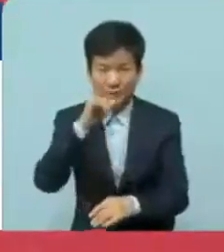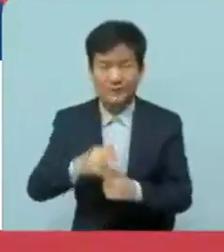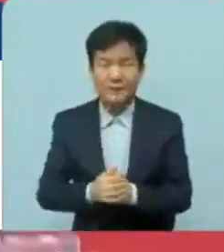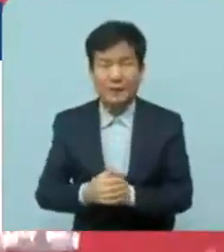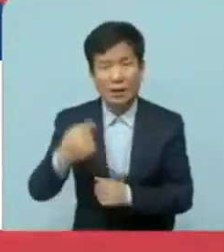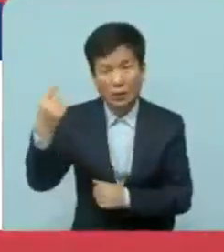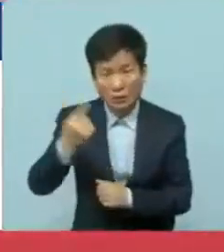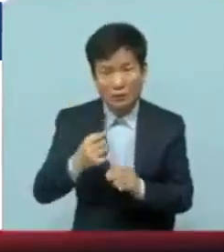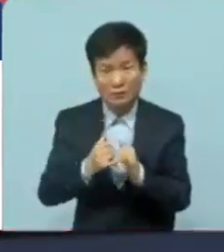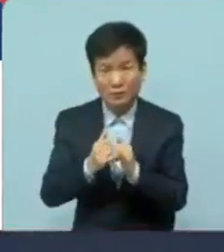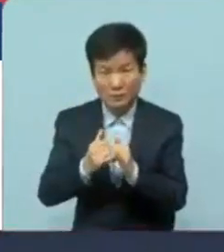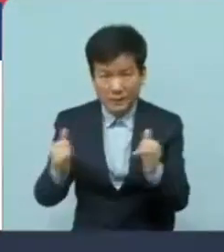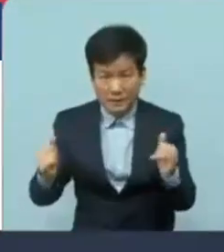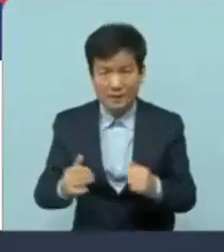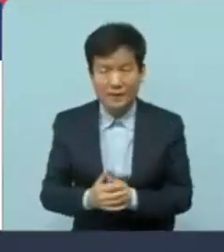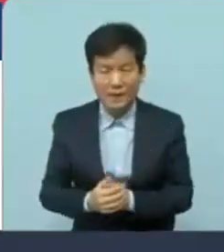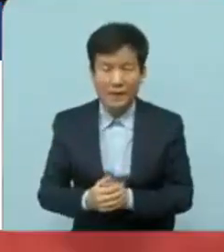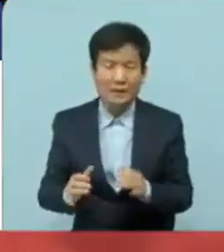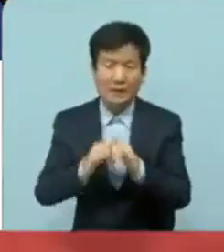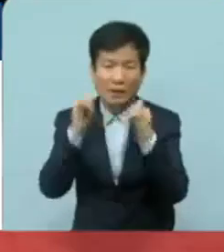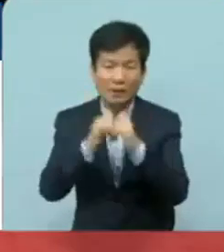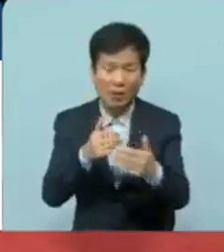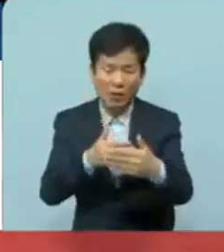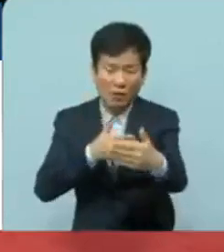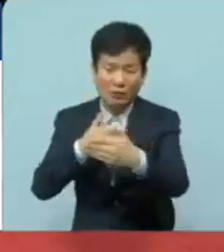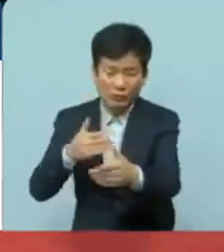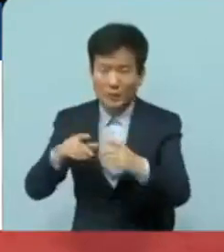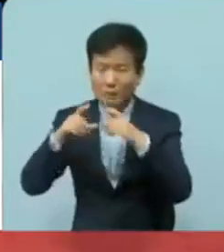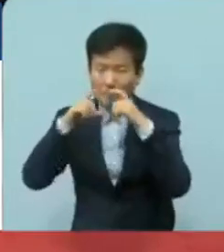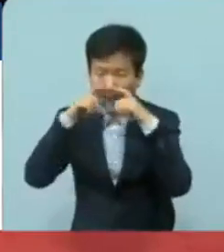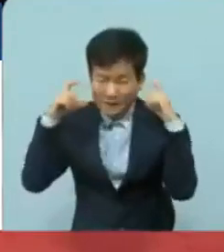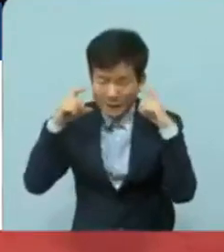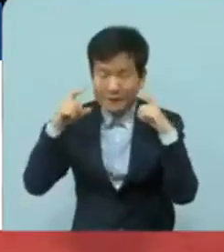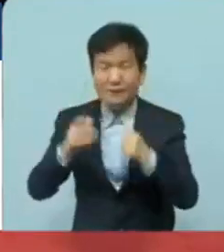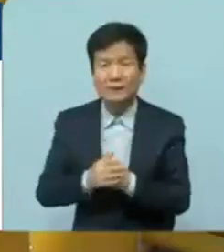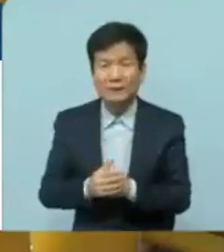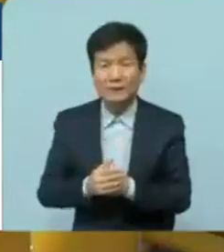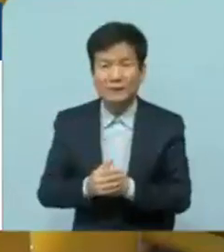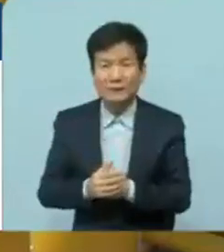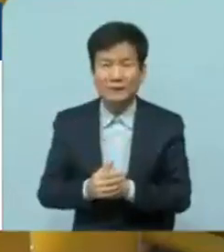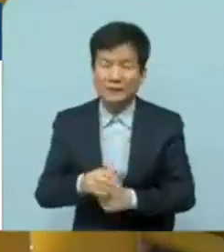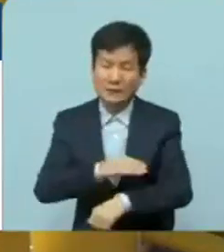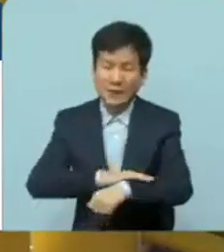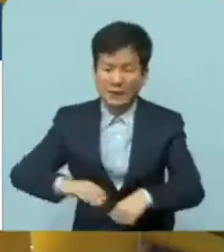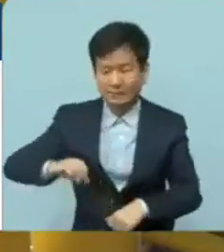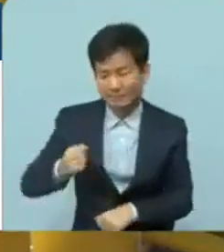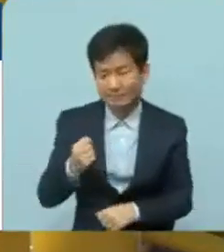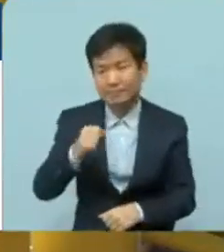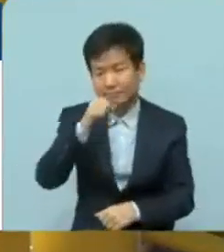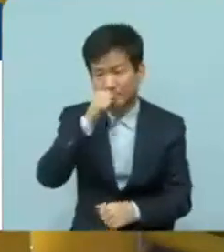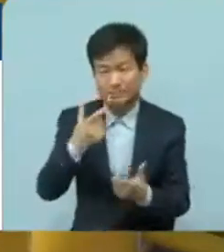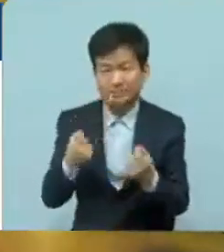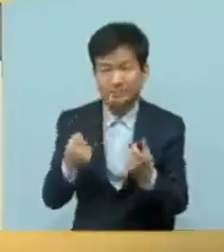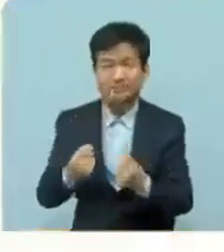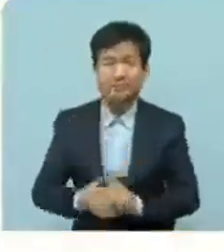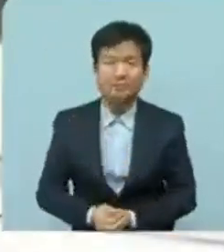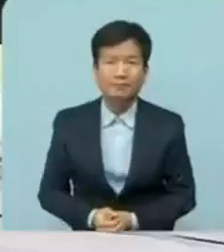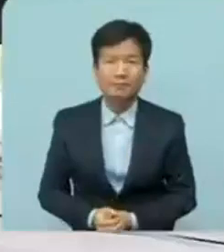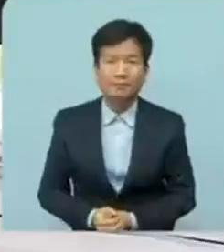그래서 오시는 분들도 사회적 거리두기라든지 마스크 착용하기 등의 부분들을 잘 지켜주셨으면 좋을 것 같습니다.